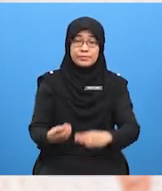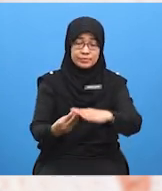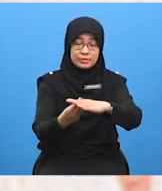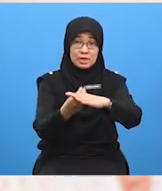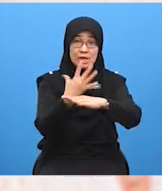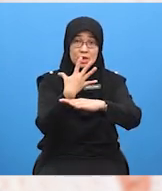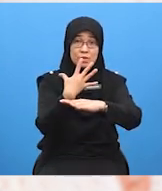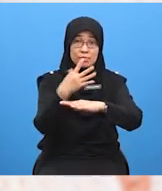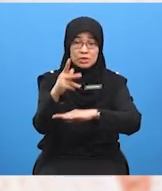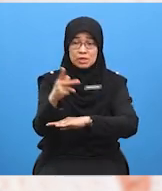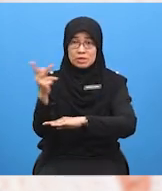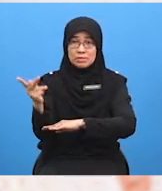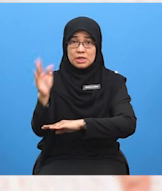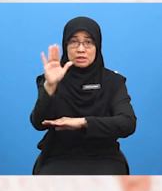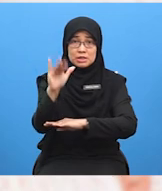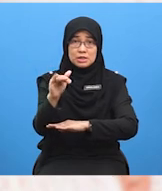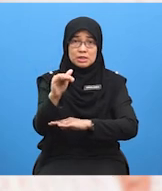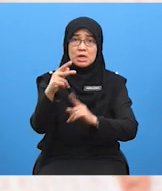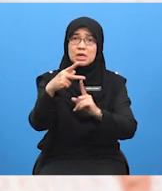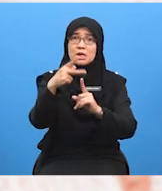Output ialah peranti yang mengeluarkan arahan.